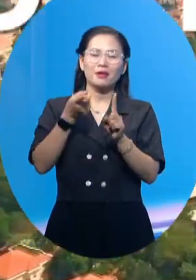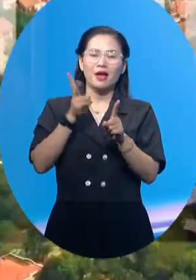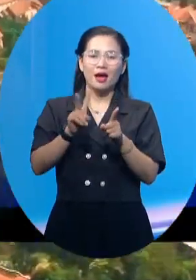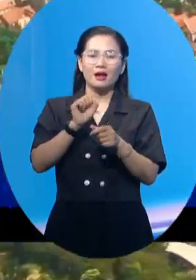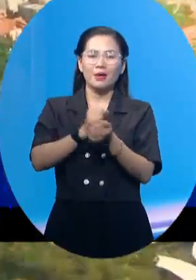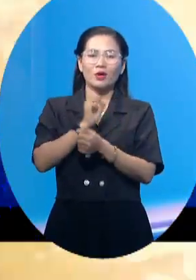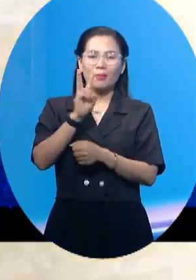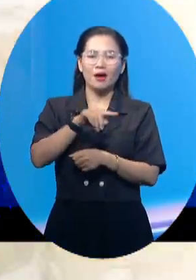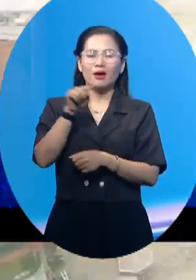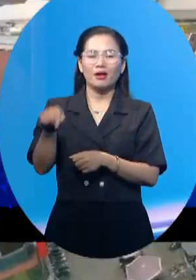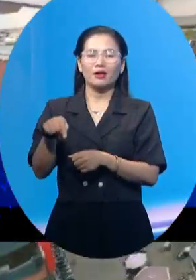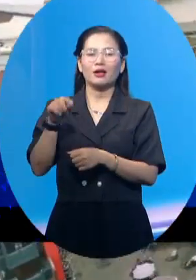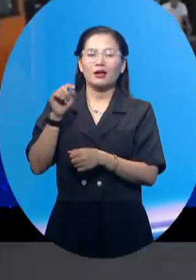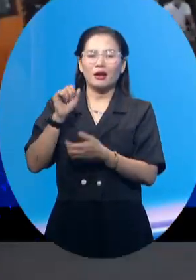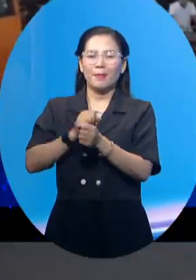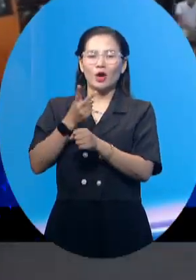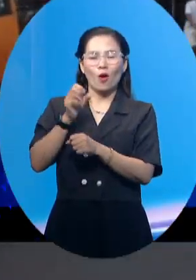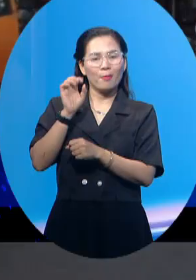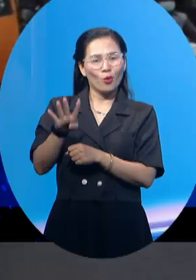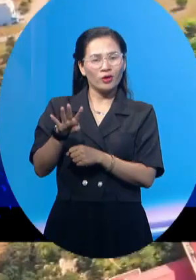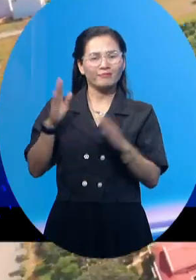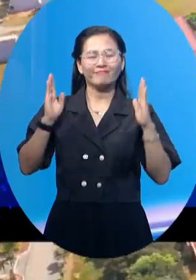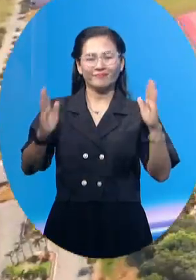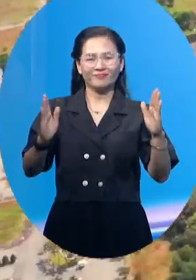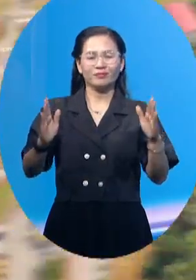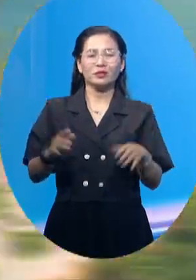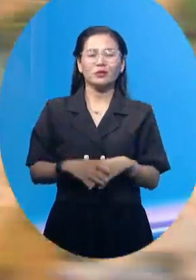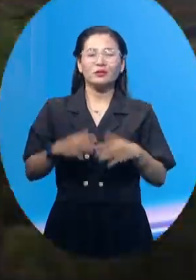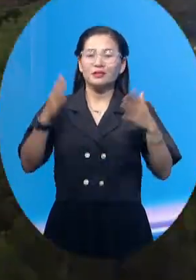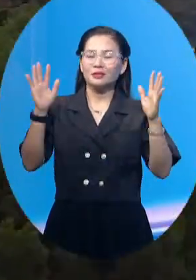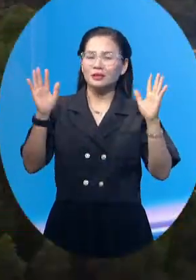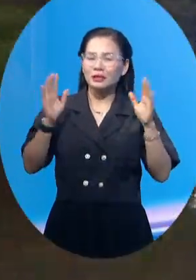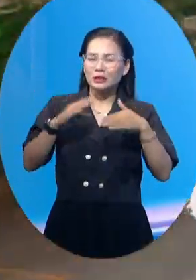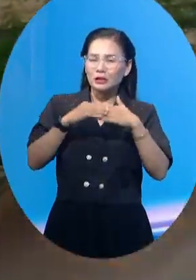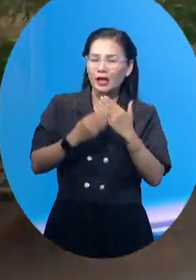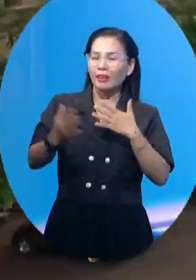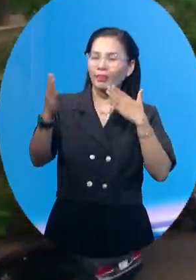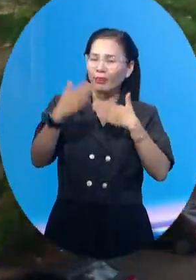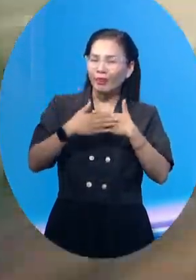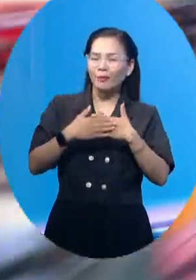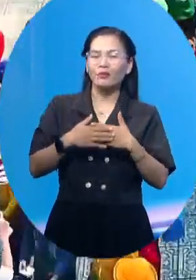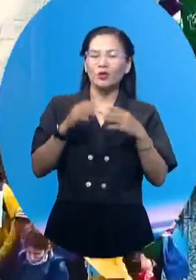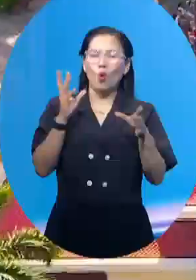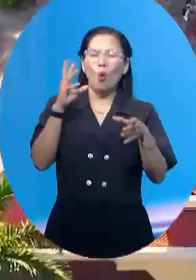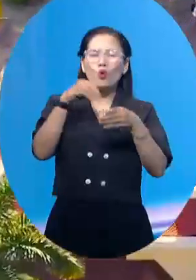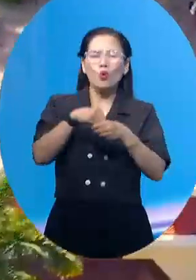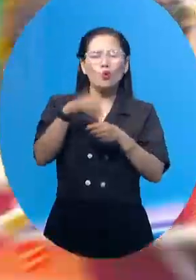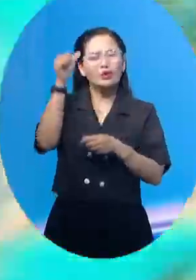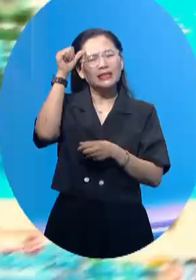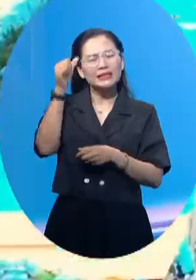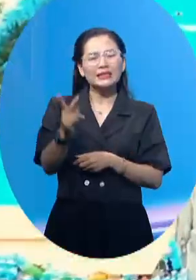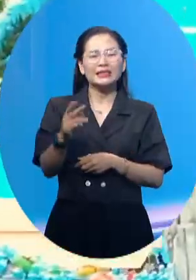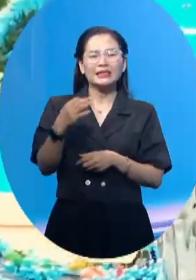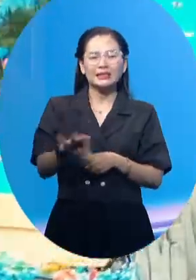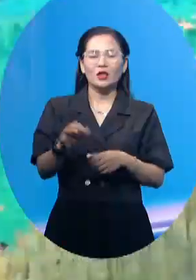tháng 1 năm 2024, đánh dấu chủ sự kiện đặc sắc chào mừng năm mới của thành phố Thủ Đức. Với tên gọi Hội tụ, tuần lễ sự kiện sẽ có